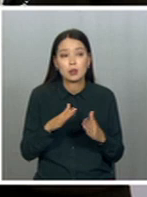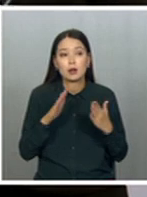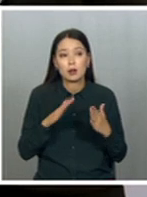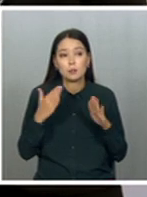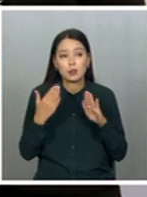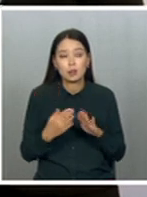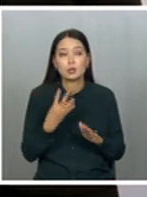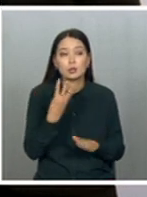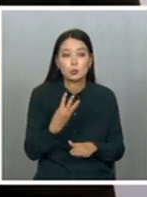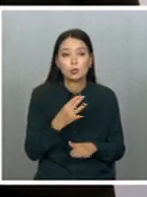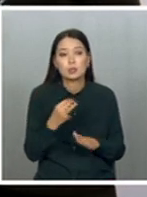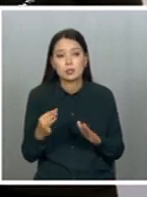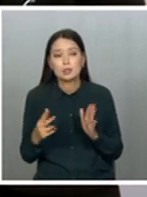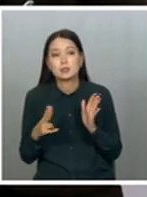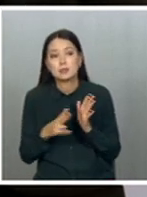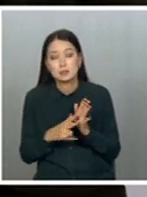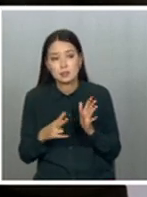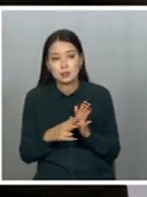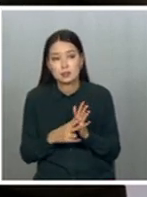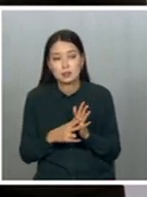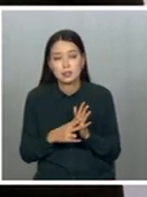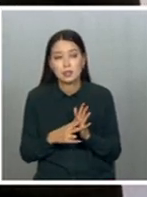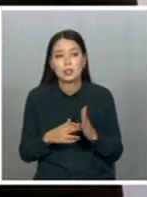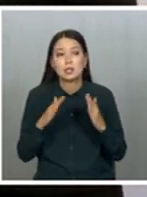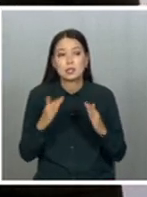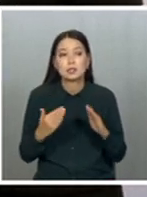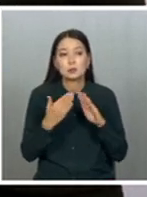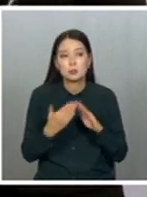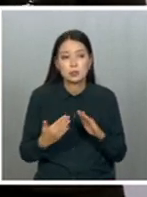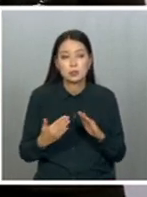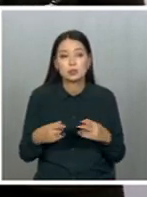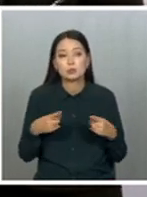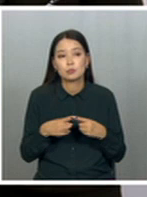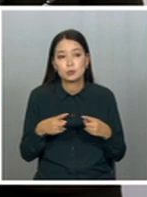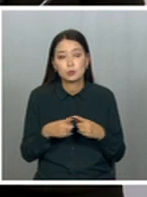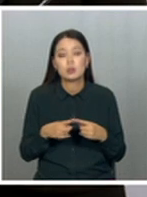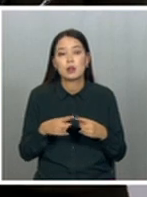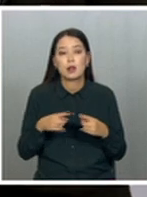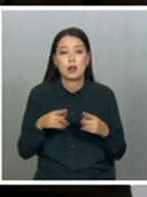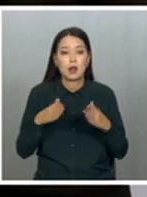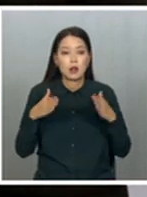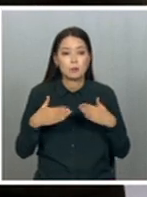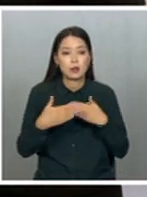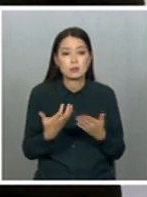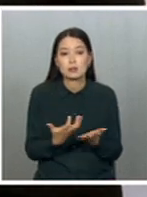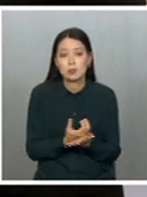қабырғалары 4 және 8. Қиық пирамиданың бүйір қабырғасын табыңыз.